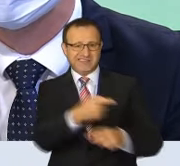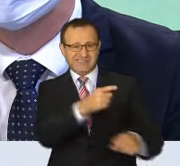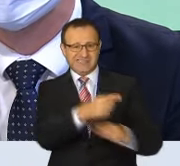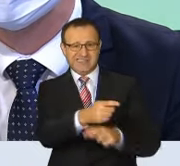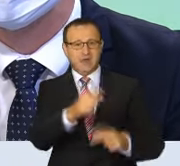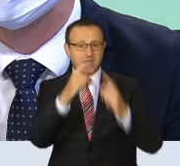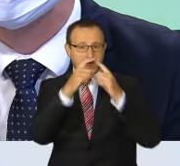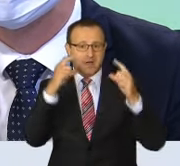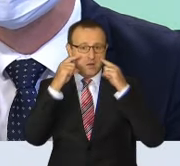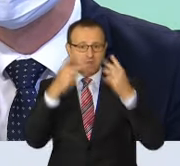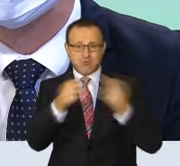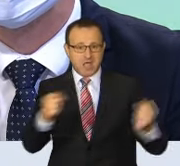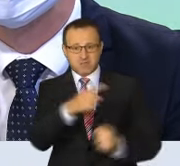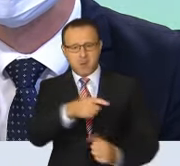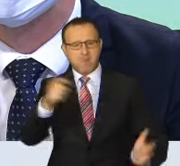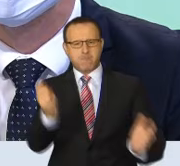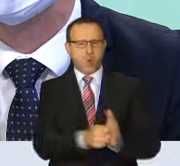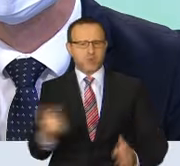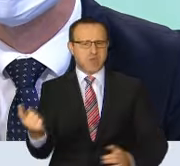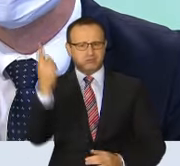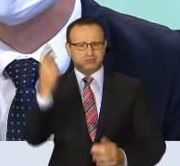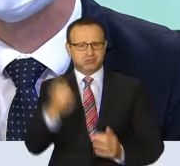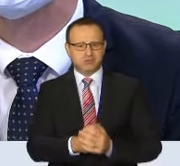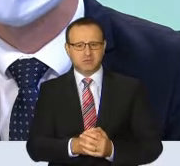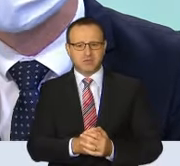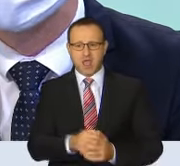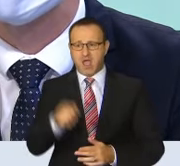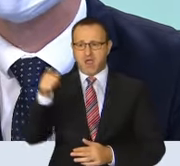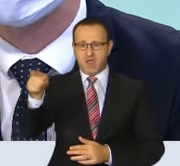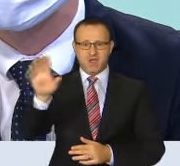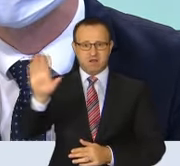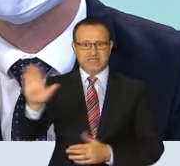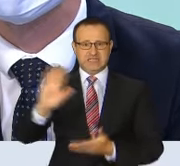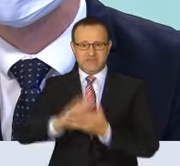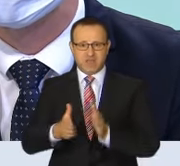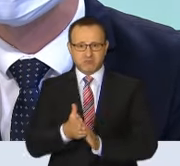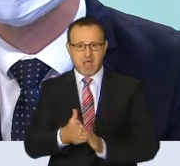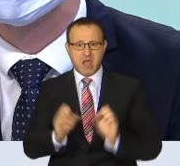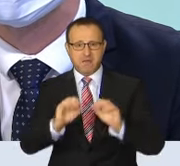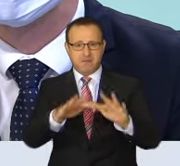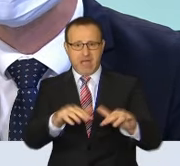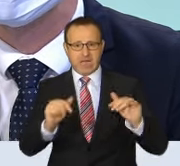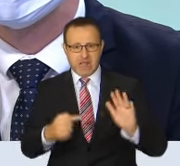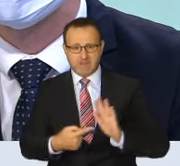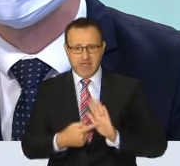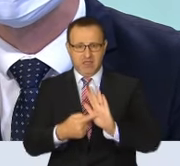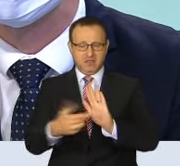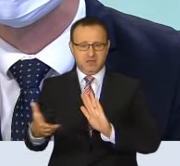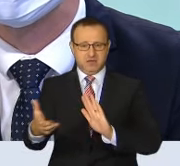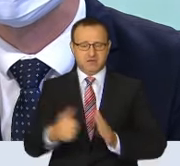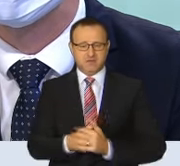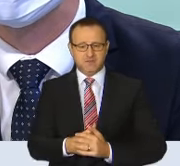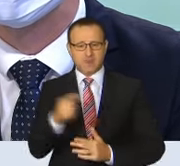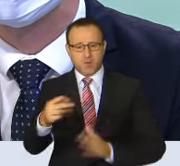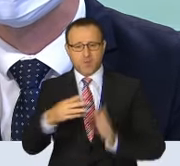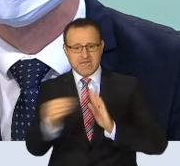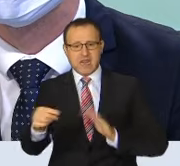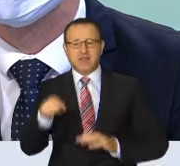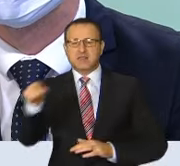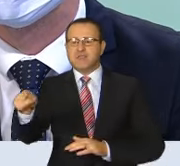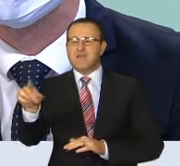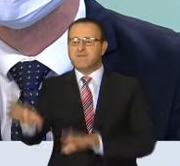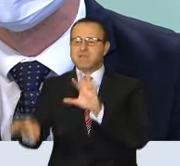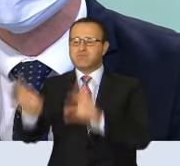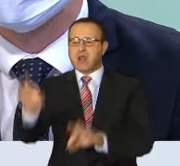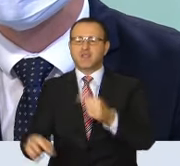pokutami, aby tie rúška nosili. A na druhej strane vaše svadby, parlament je príklad toho, že proste tí vyvolení, ktorí na jednej strane